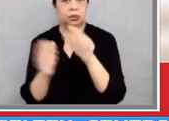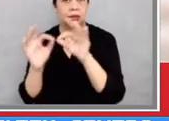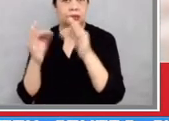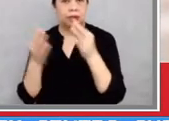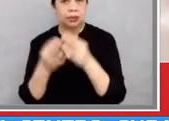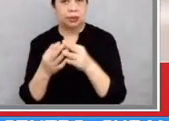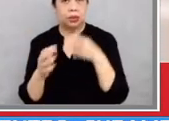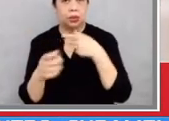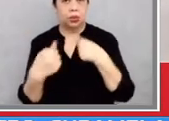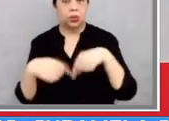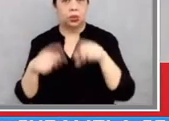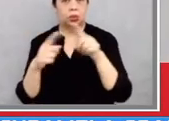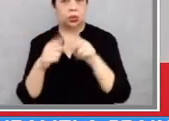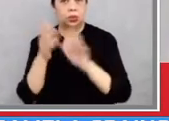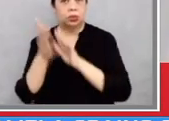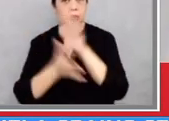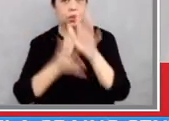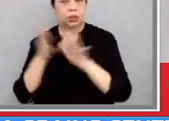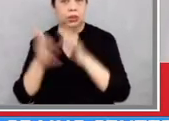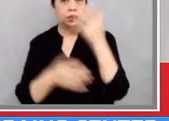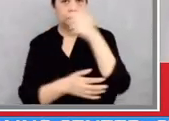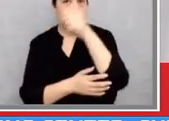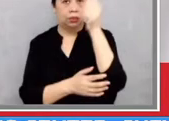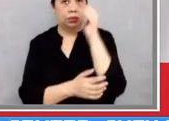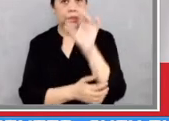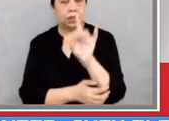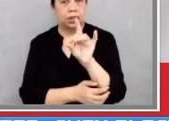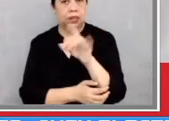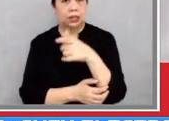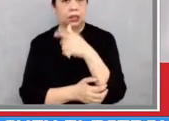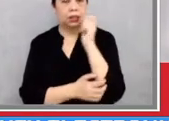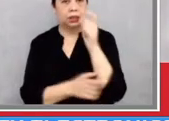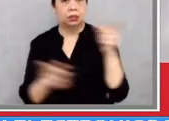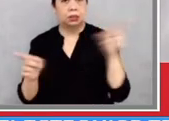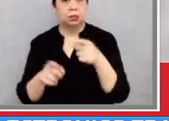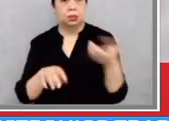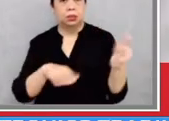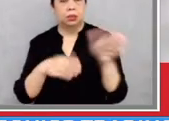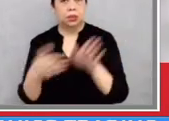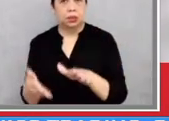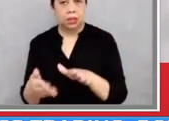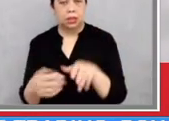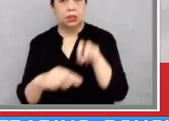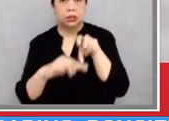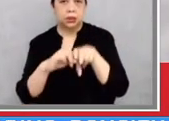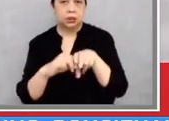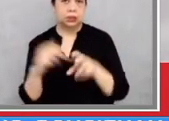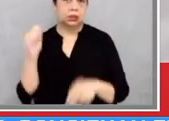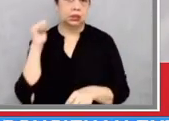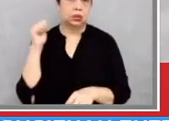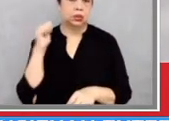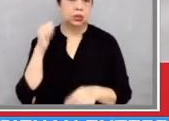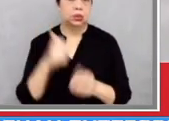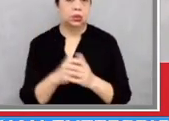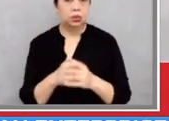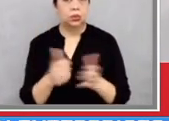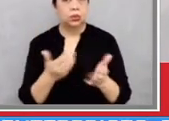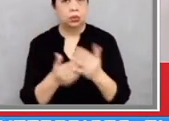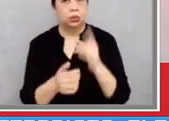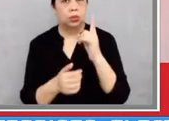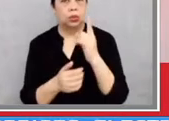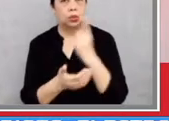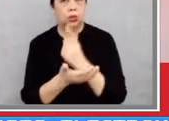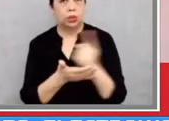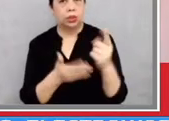sana sa isang party noong April 8. Tinamaan ang tagad namatay si Eliana na nakaupo noon sa likod. Umabot ng mahigit isang linggo bago